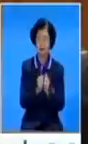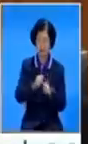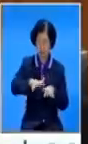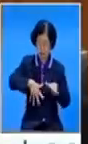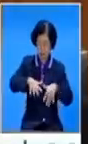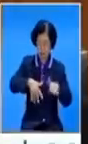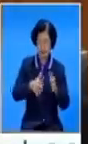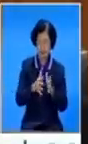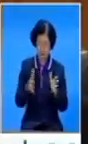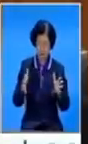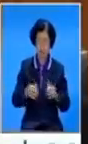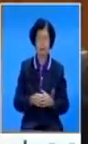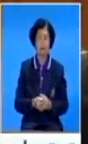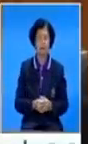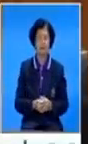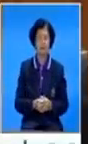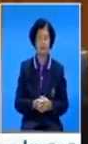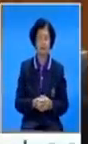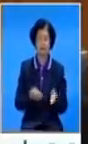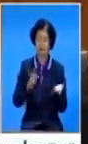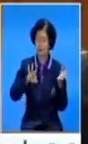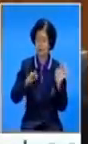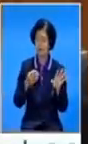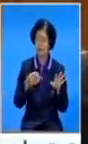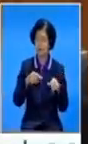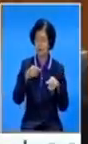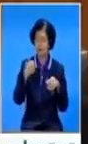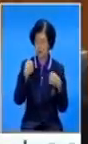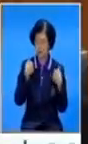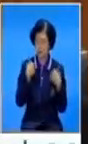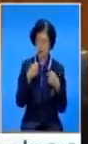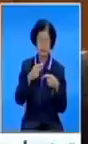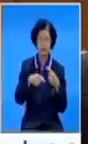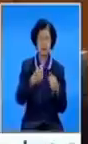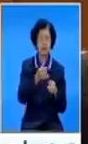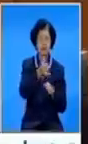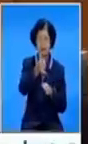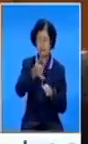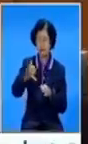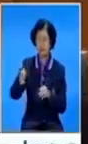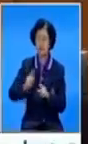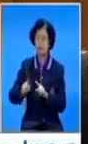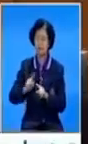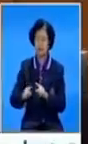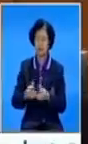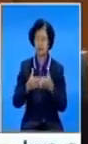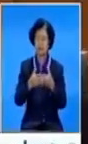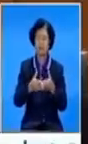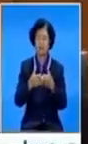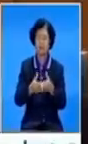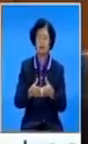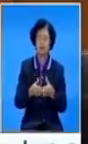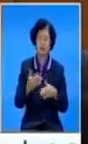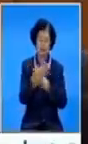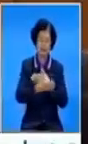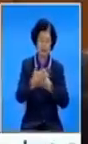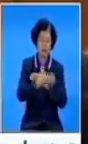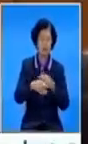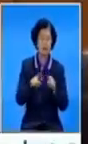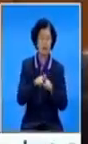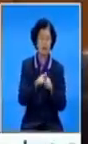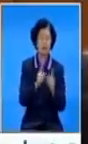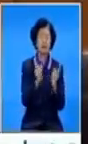เกต้องล่อนเล่ไปเรื่อยมีแม่ยกเรือเมล์ก็เหมือนกันรถไฟก็เหมือนกันงั้นจะเจอกับผู้คน